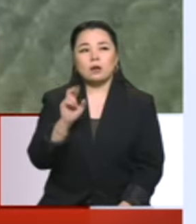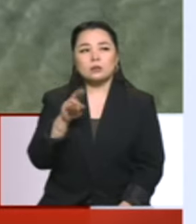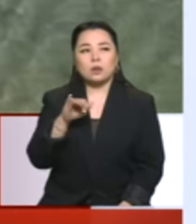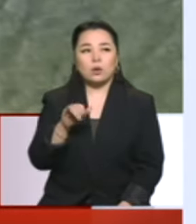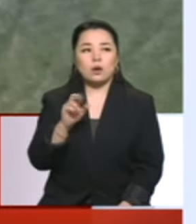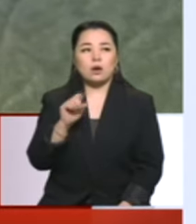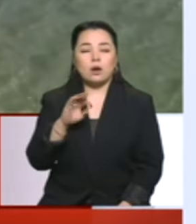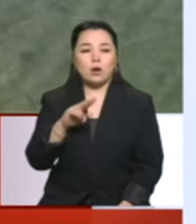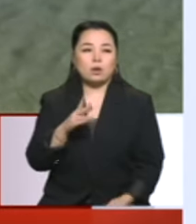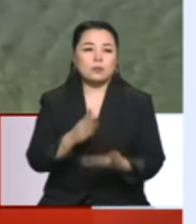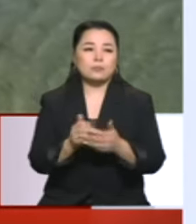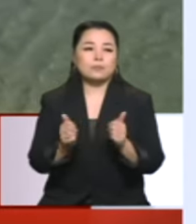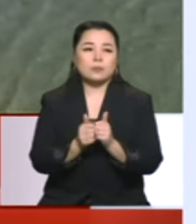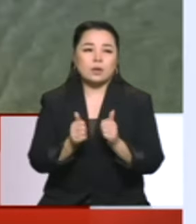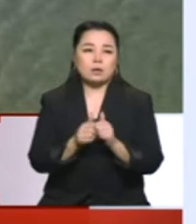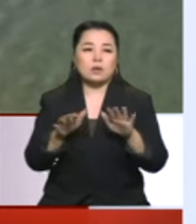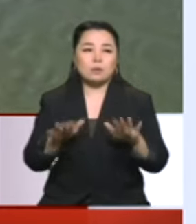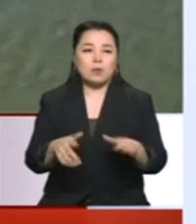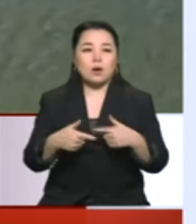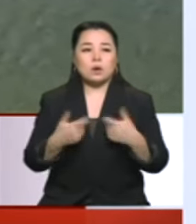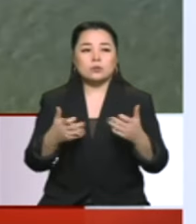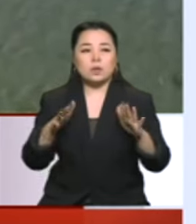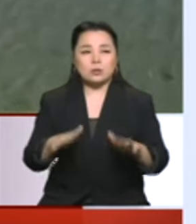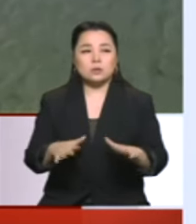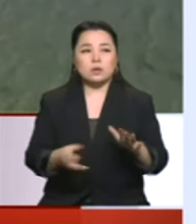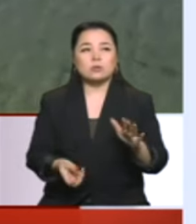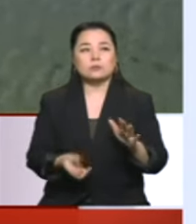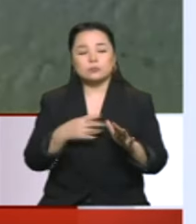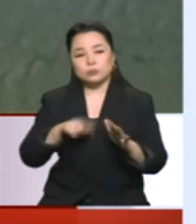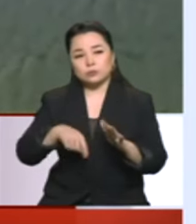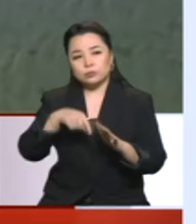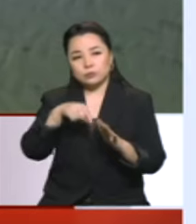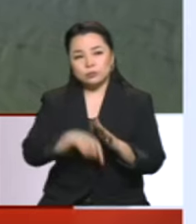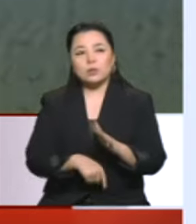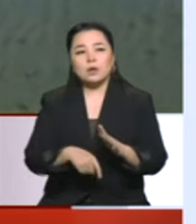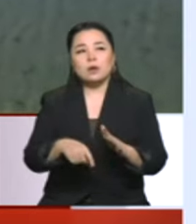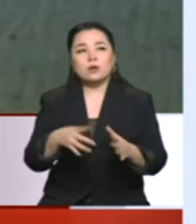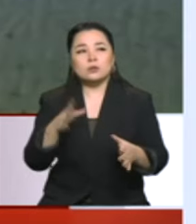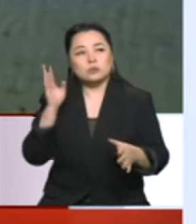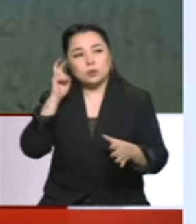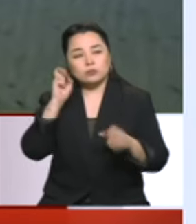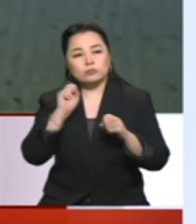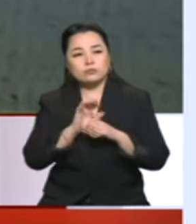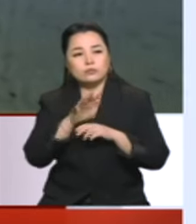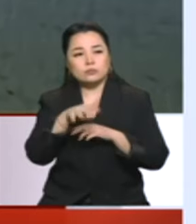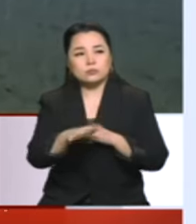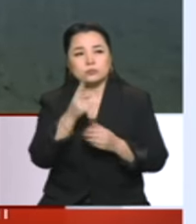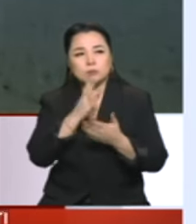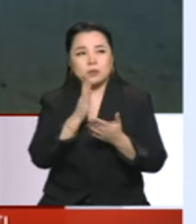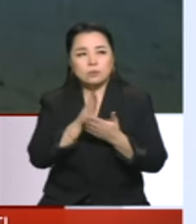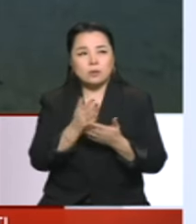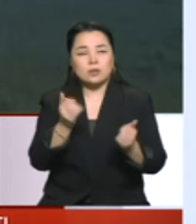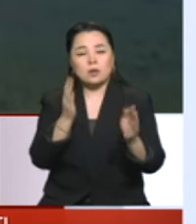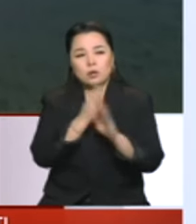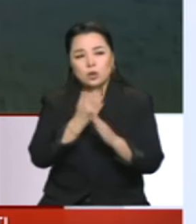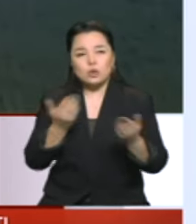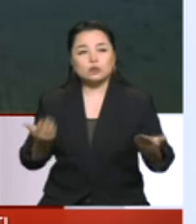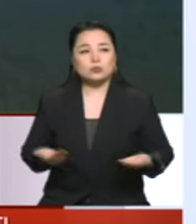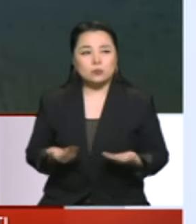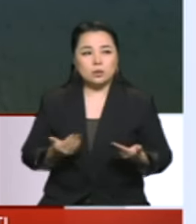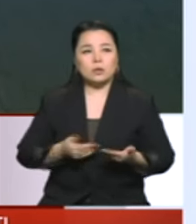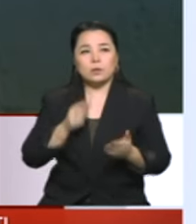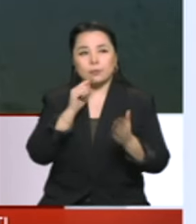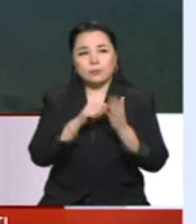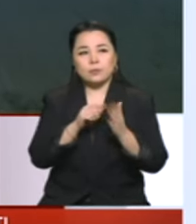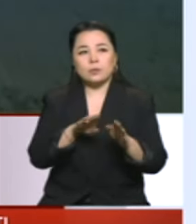Ақтаудағы Қаракөл көліне жақын маңдағы қонақ үйден құбыр арқылы белгісіз қара сұйықтық төгіліп жатыр. Тұрғындар мен экологтары бұл